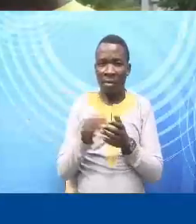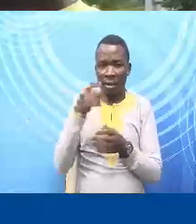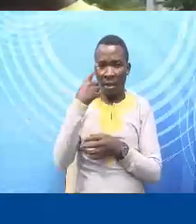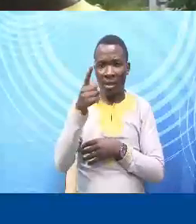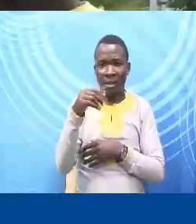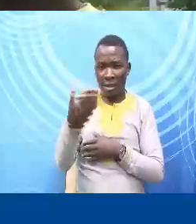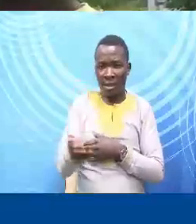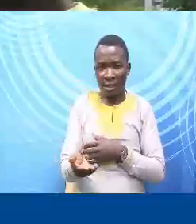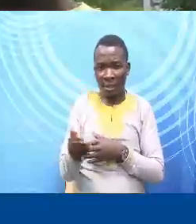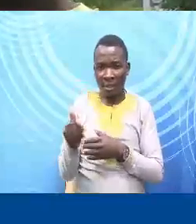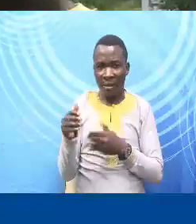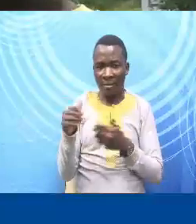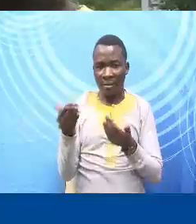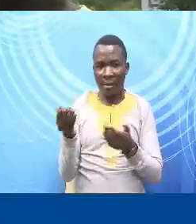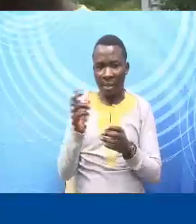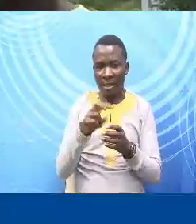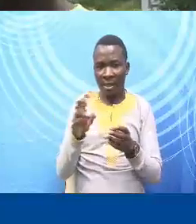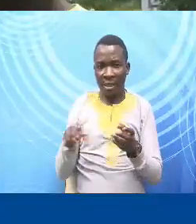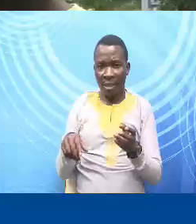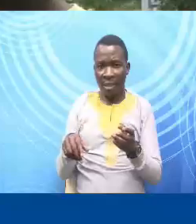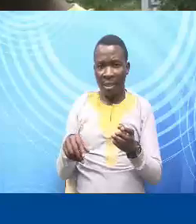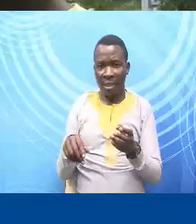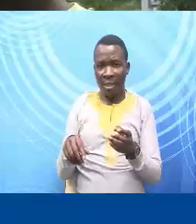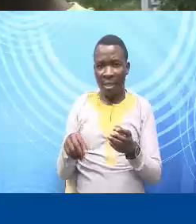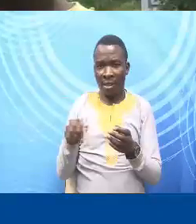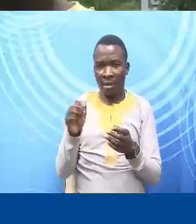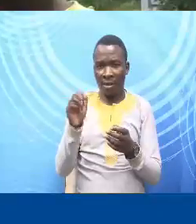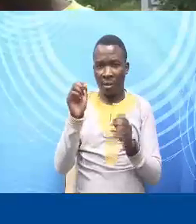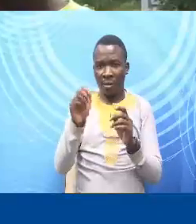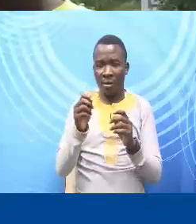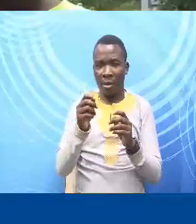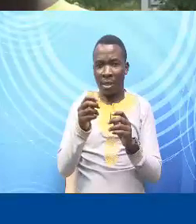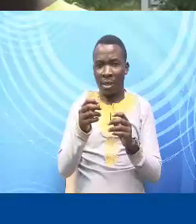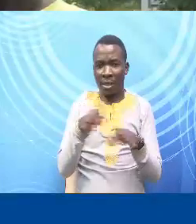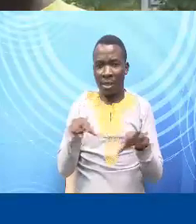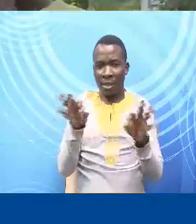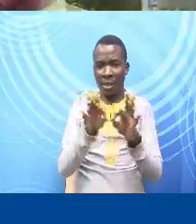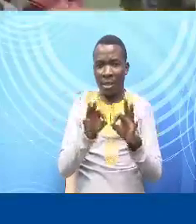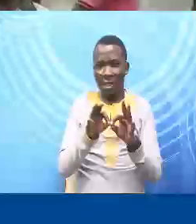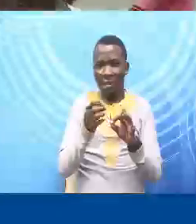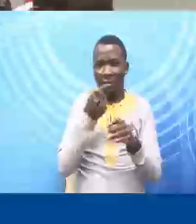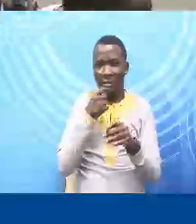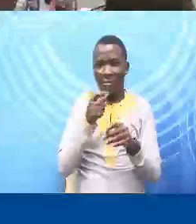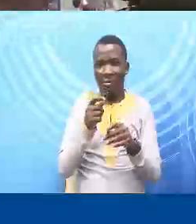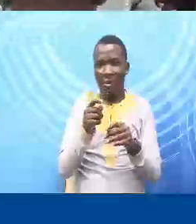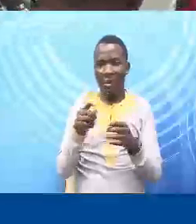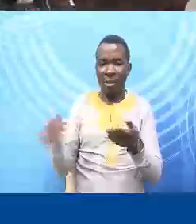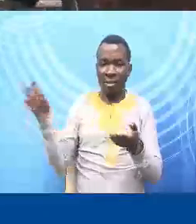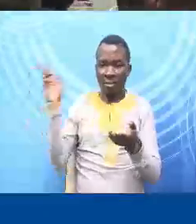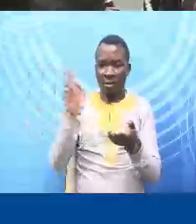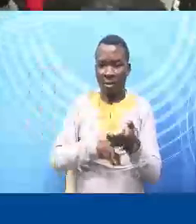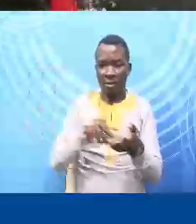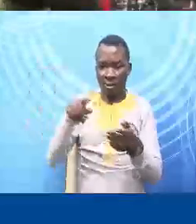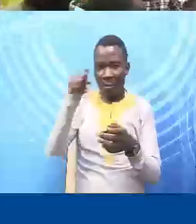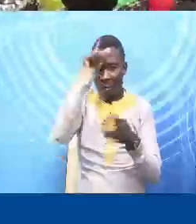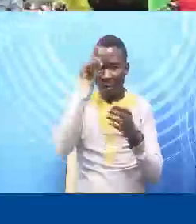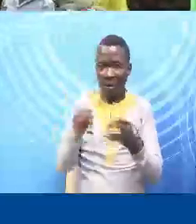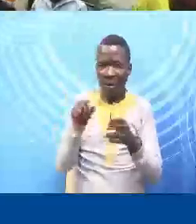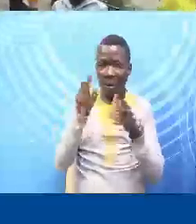mu gitiritiri se yes upfa kuba wahunguyeho impungure runaka yes mu kwemeza abaturage